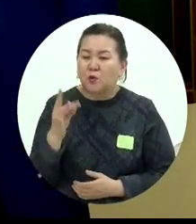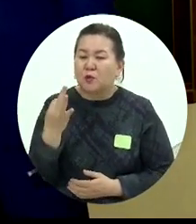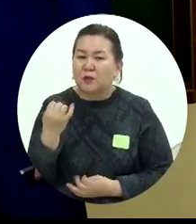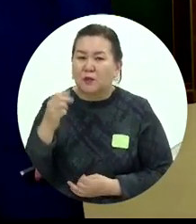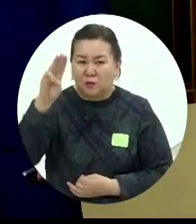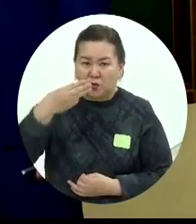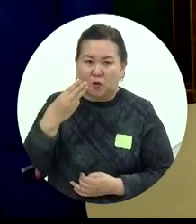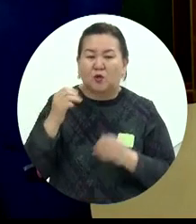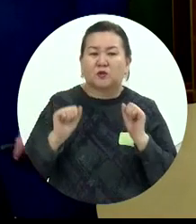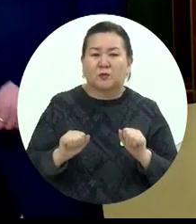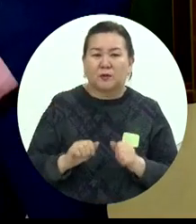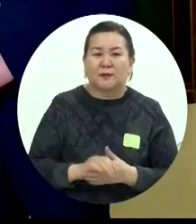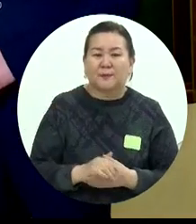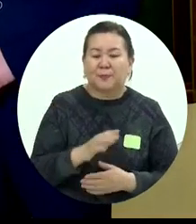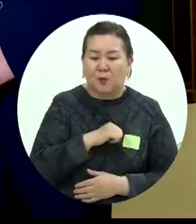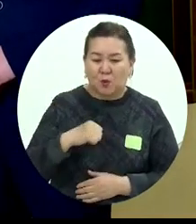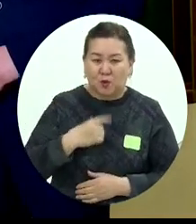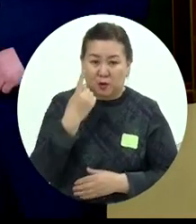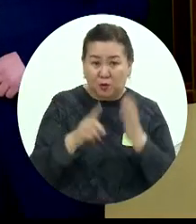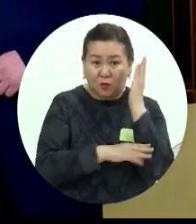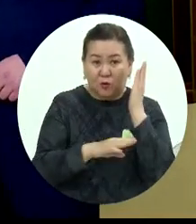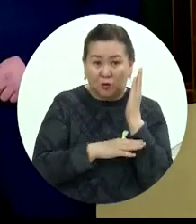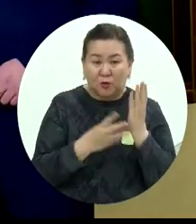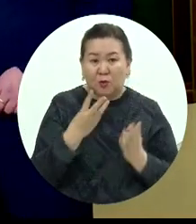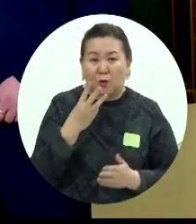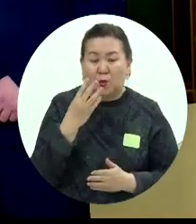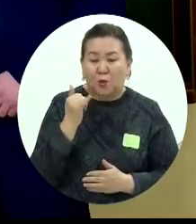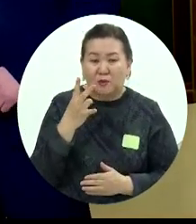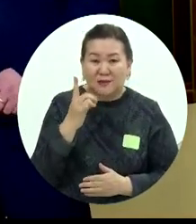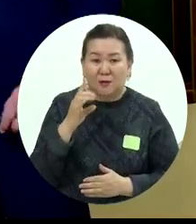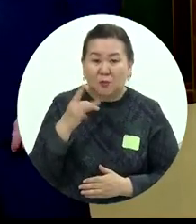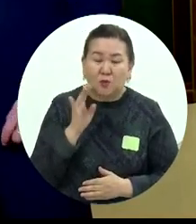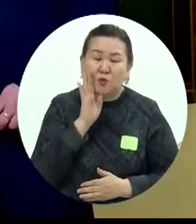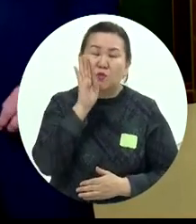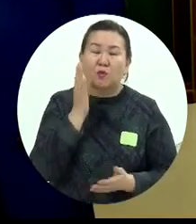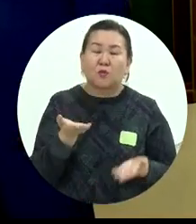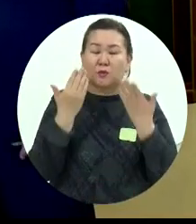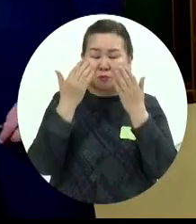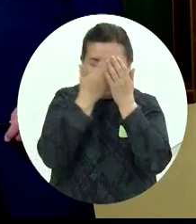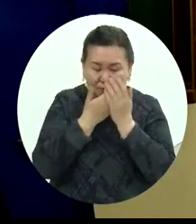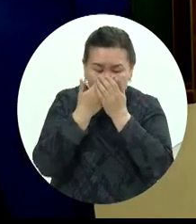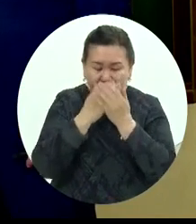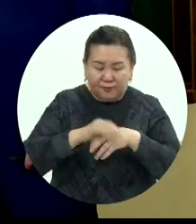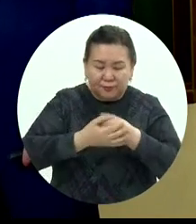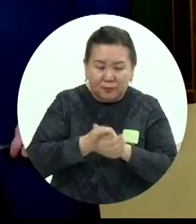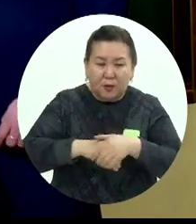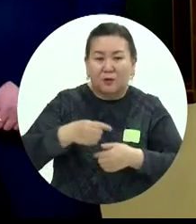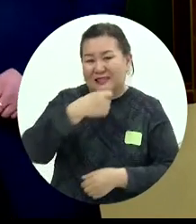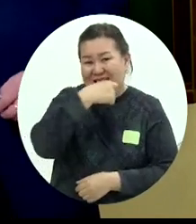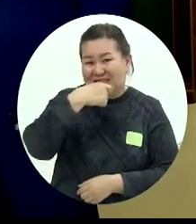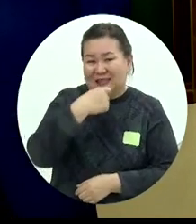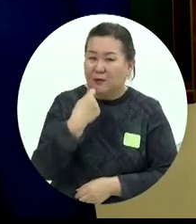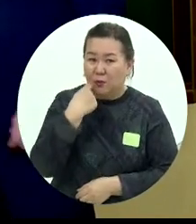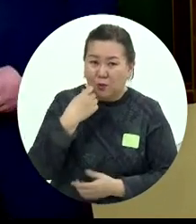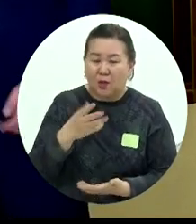болох нэ. За өөрөө нэг өдрийн усны мөрийг тодорхойлохдоо жишээлбэл одоо өглөө усаад гар нүрэ угаах, шүдэ угаах, за